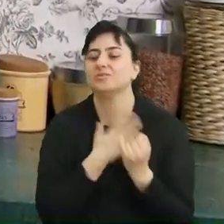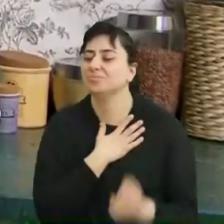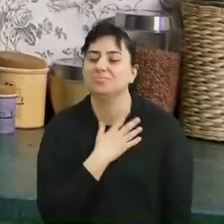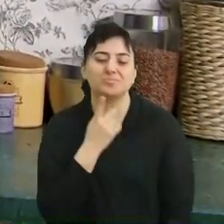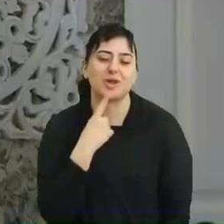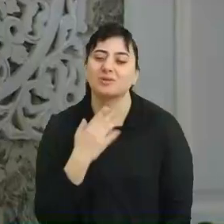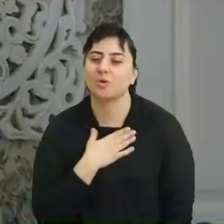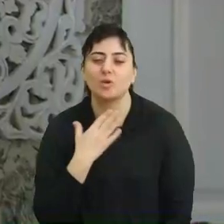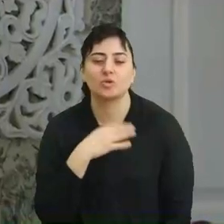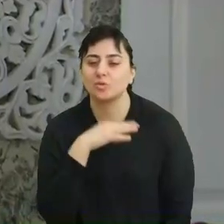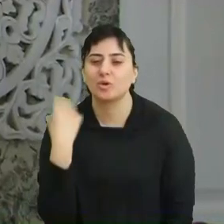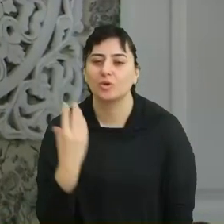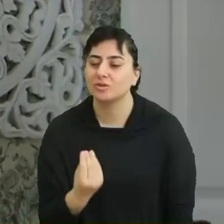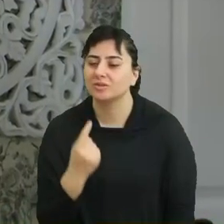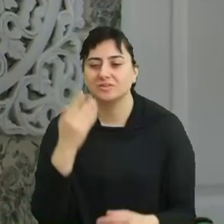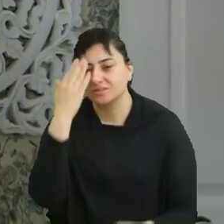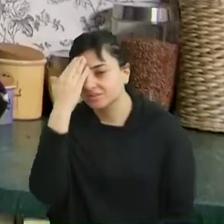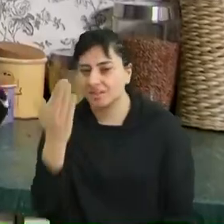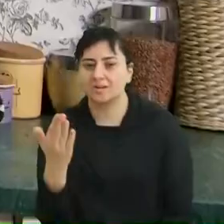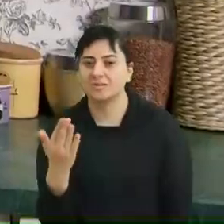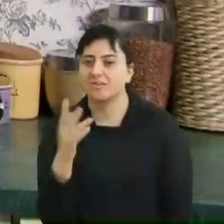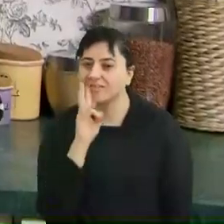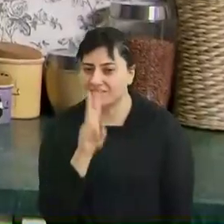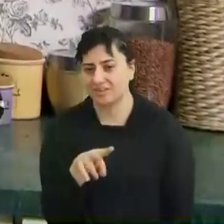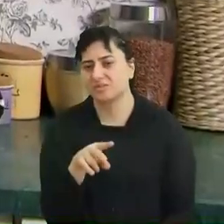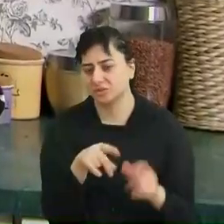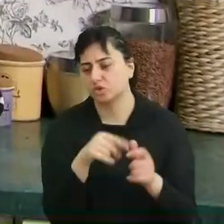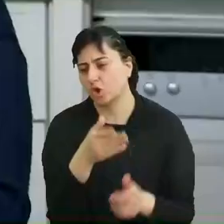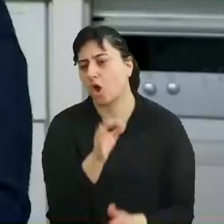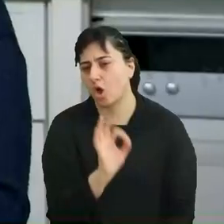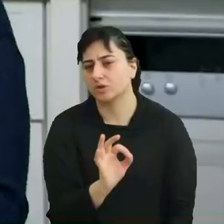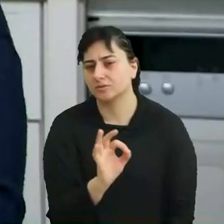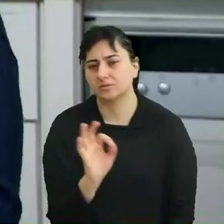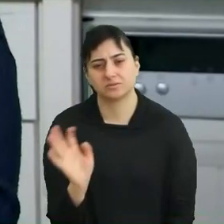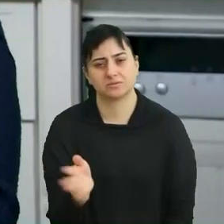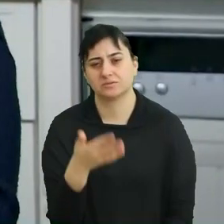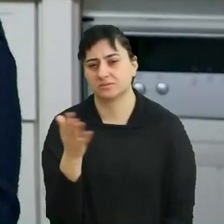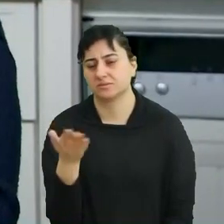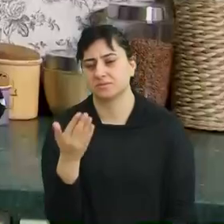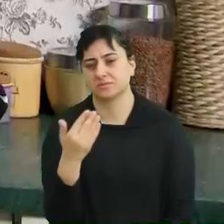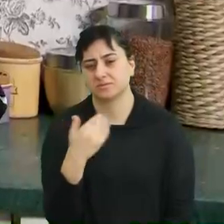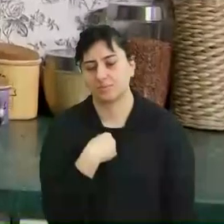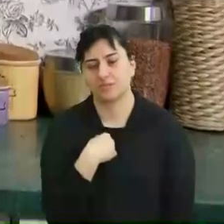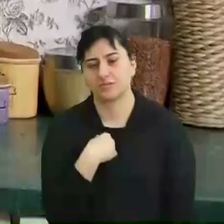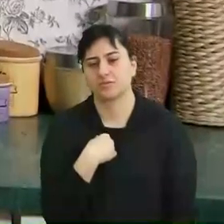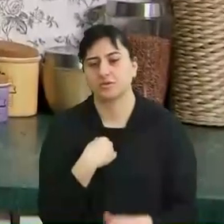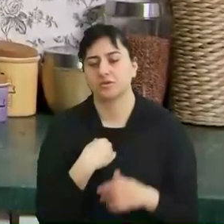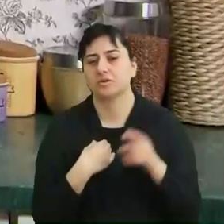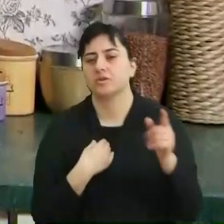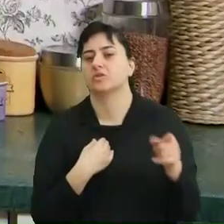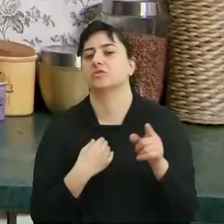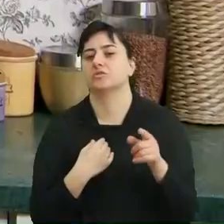kurban olurum sana. Sağ ol kardeşim. Vallahi Şükrü'ye kalsa, inan ki ben kururdum. O